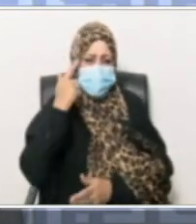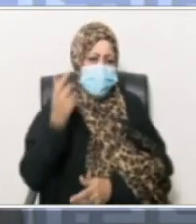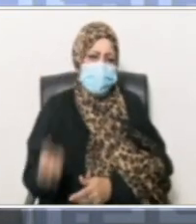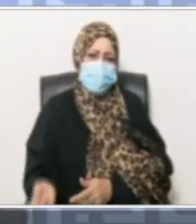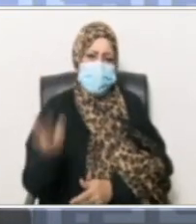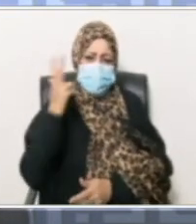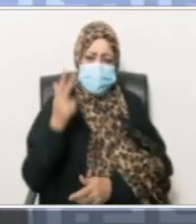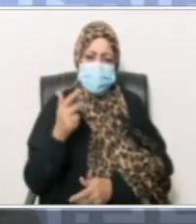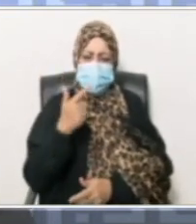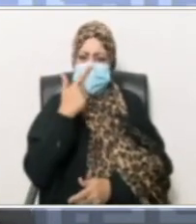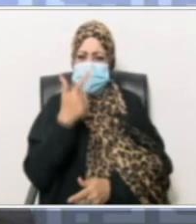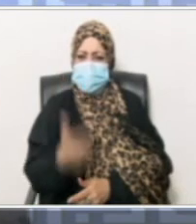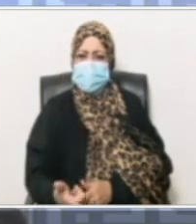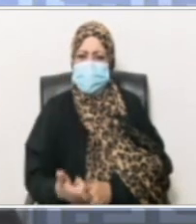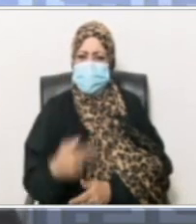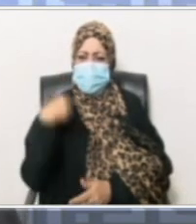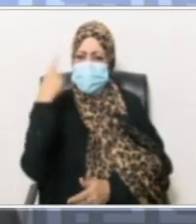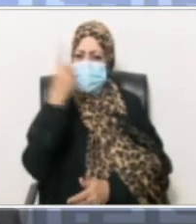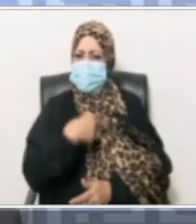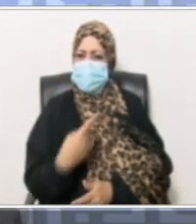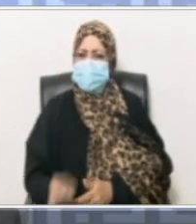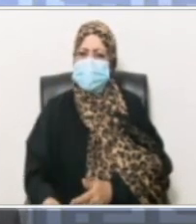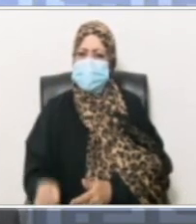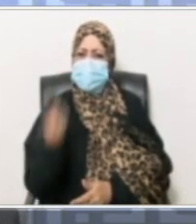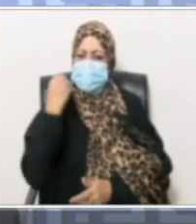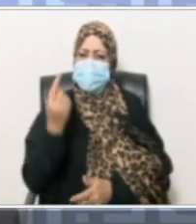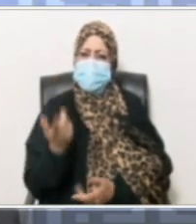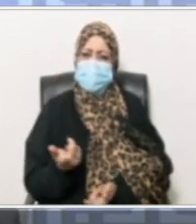بعدها داروا ذريعة للسيطرة على النفط،